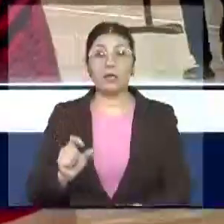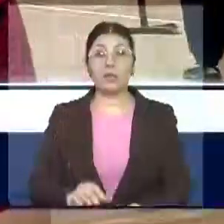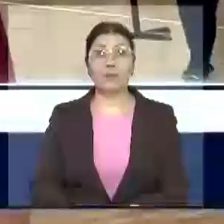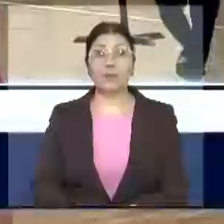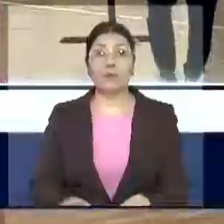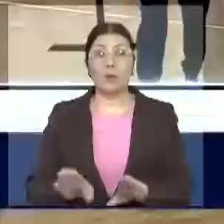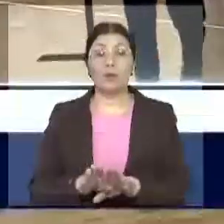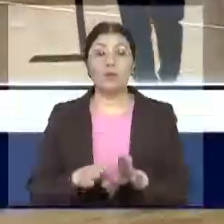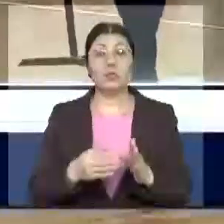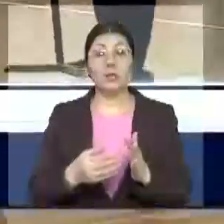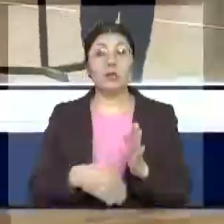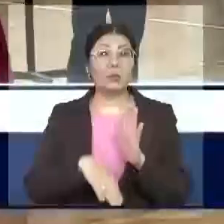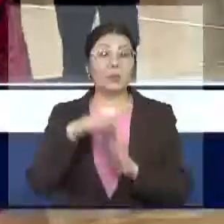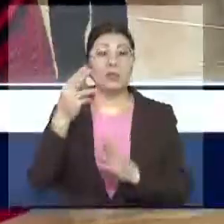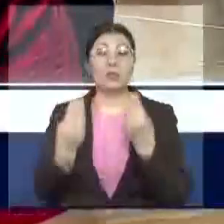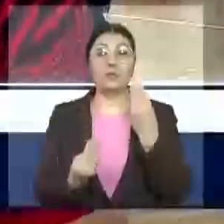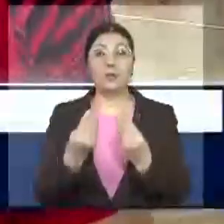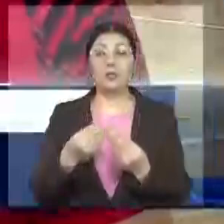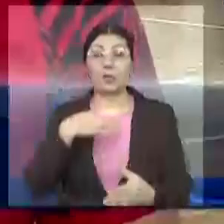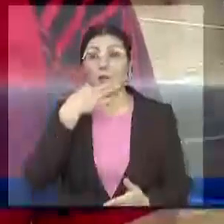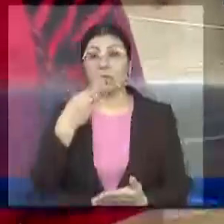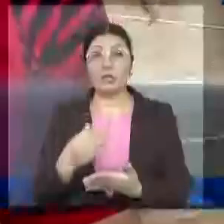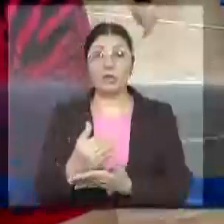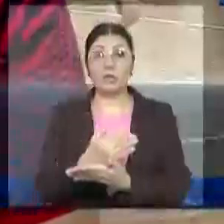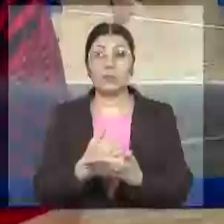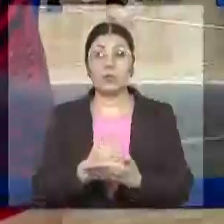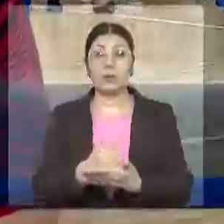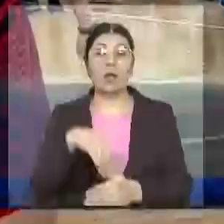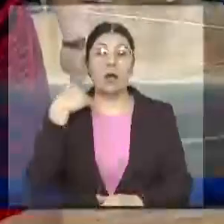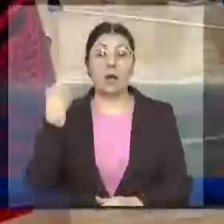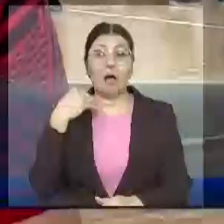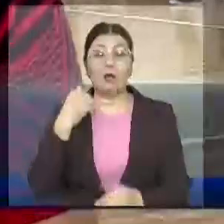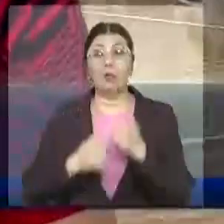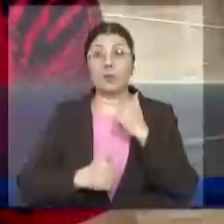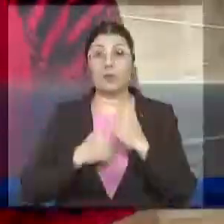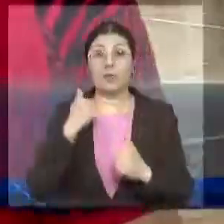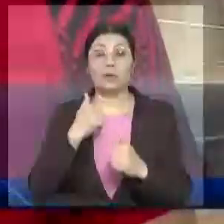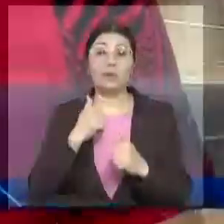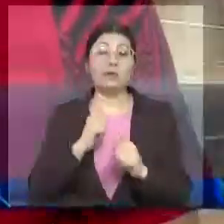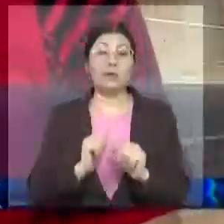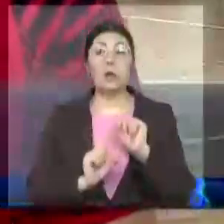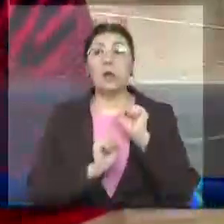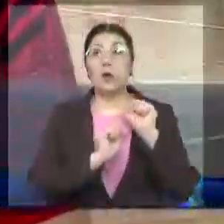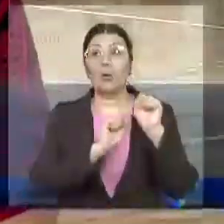осындай үлкен дәрежеде ойнап, тәжірибе жинап, әлде Ақтөбенің намысын биікке шығарып,